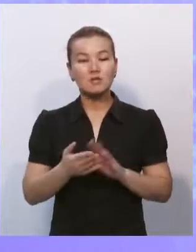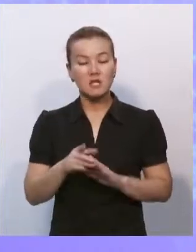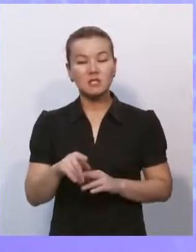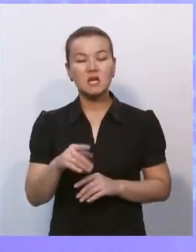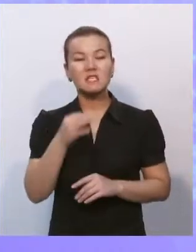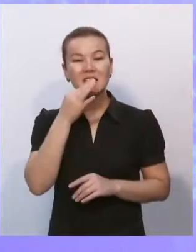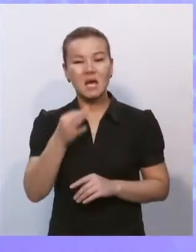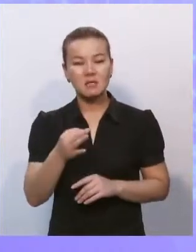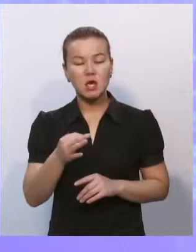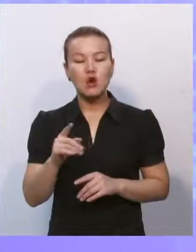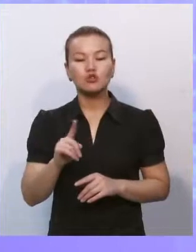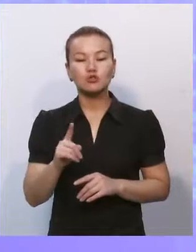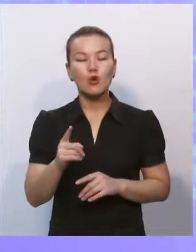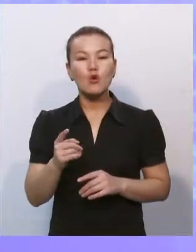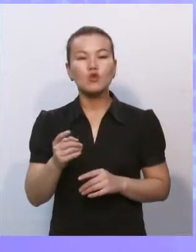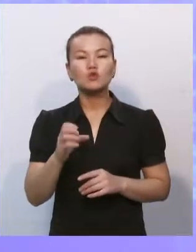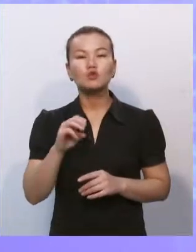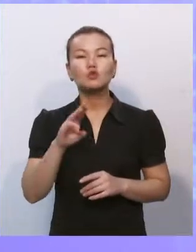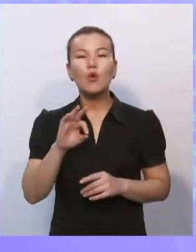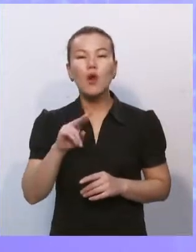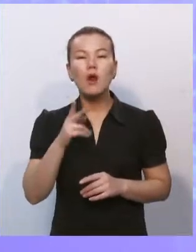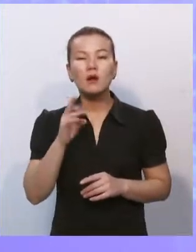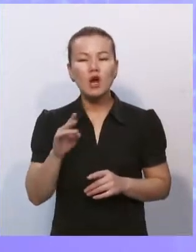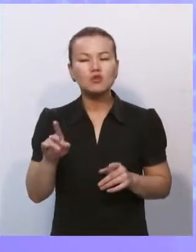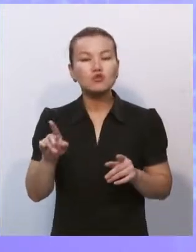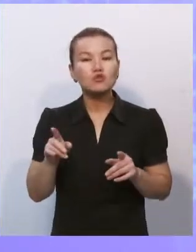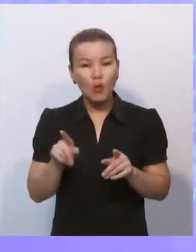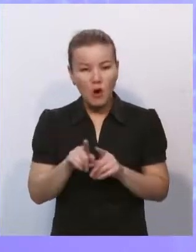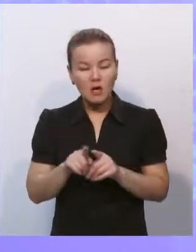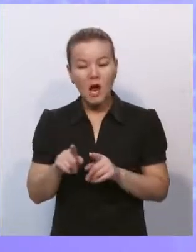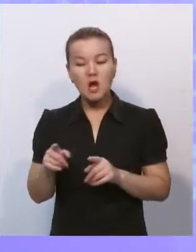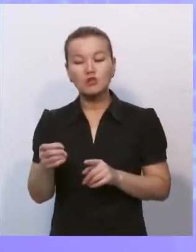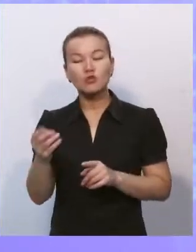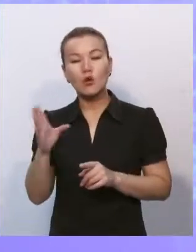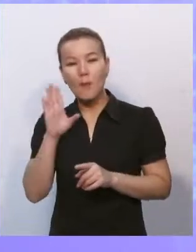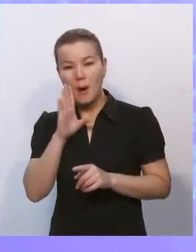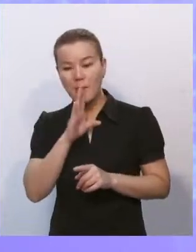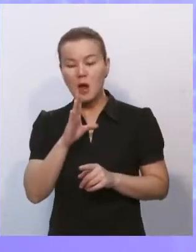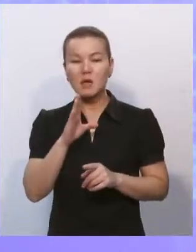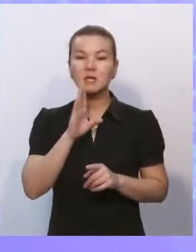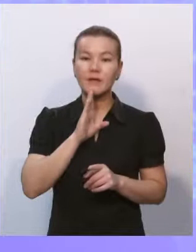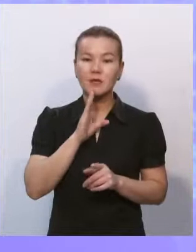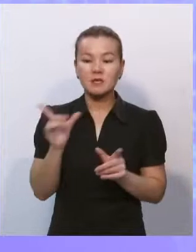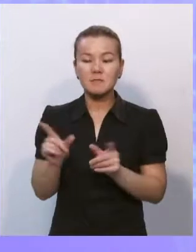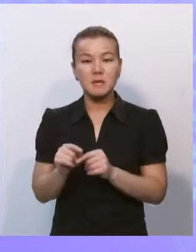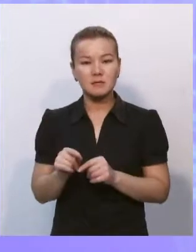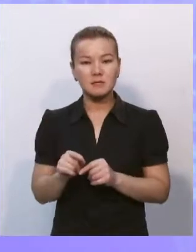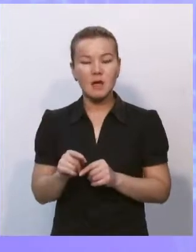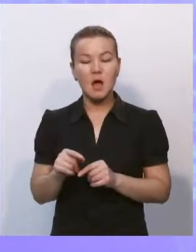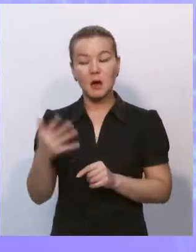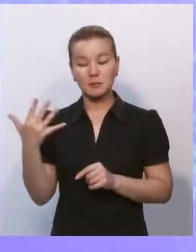сказано что столько сколько маме и idoney вместе к